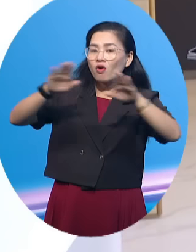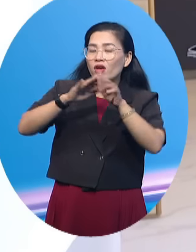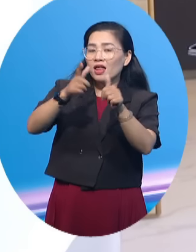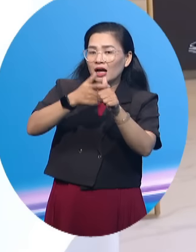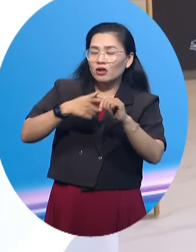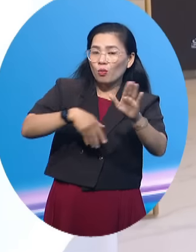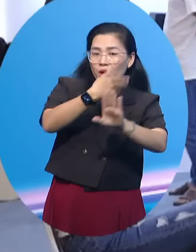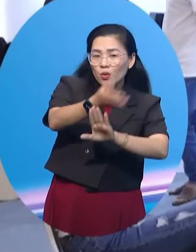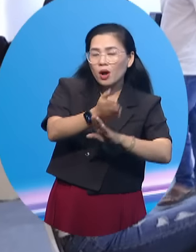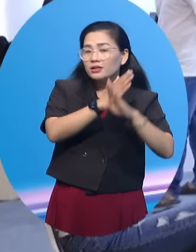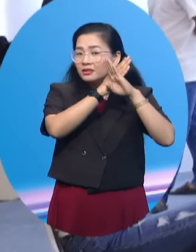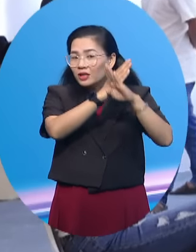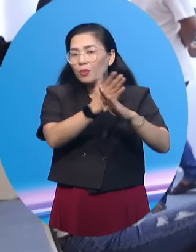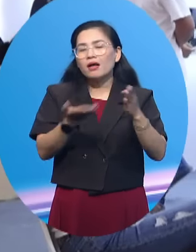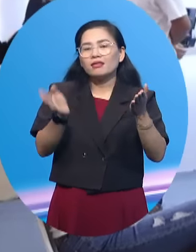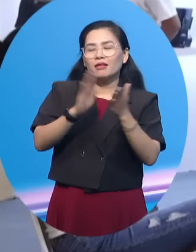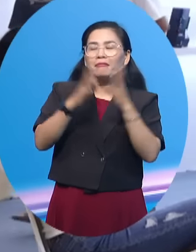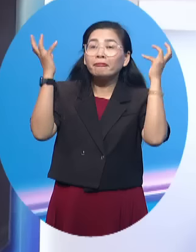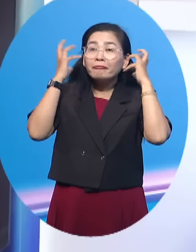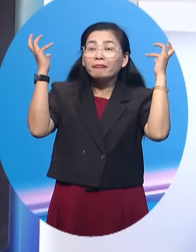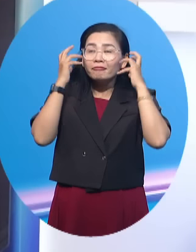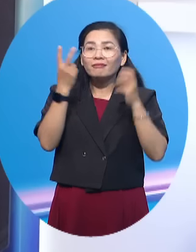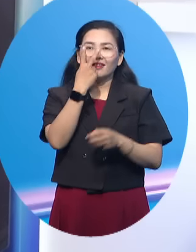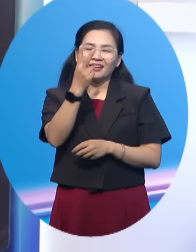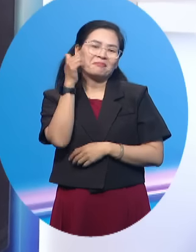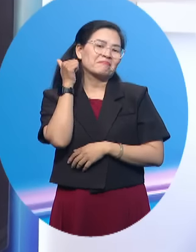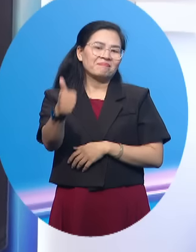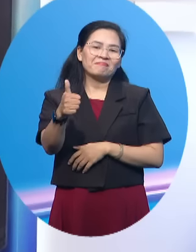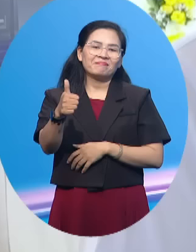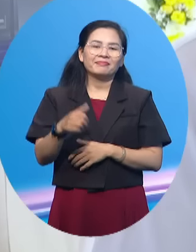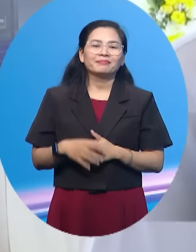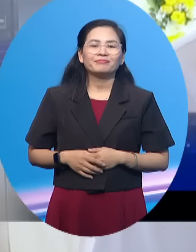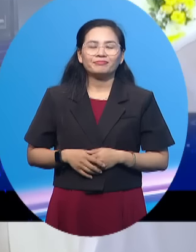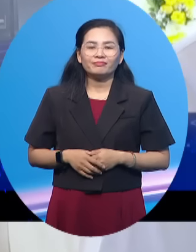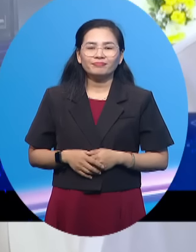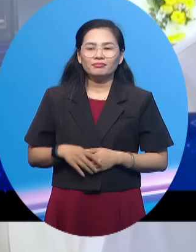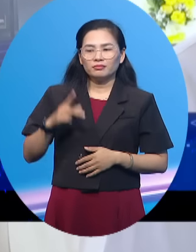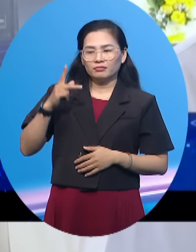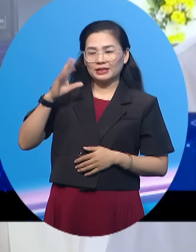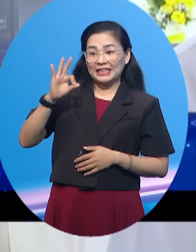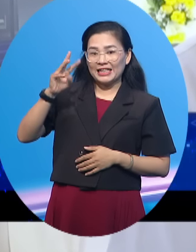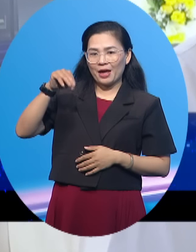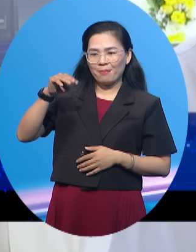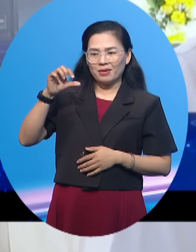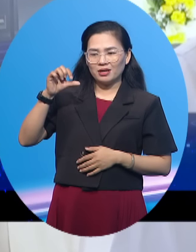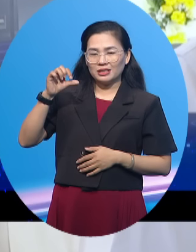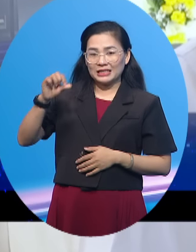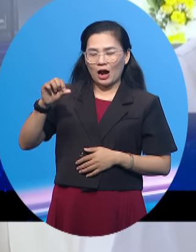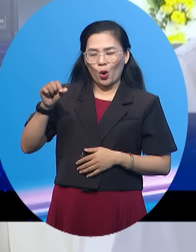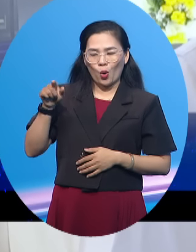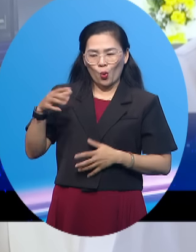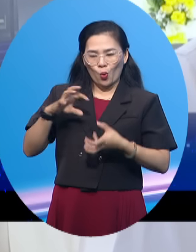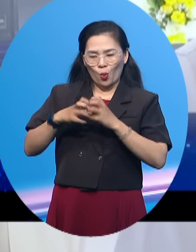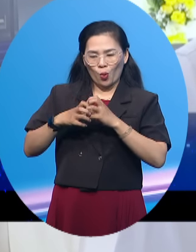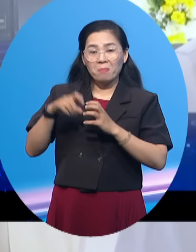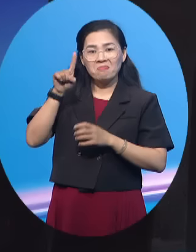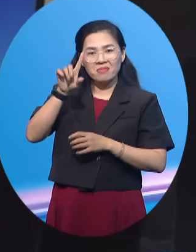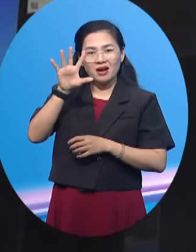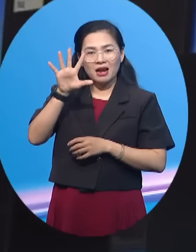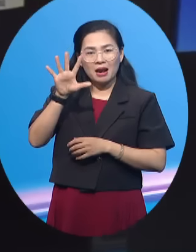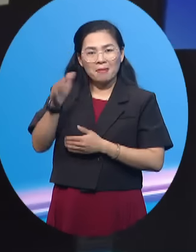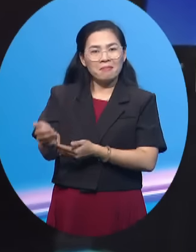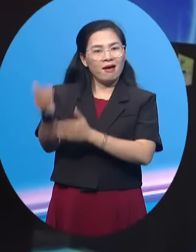bên ngoài mà còn nâng cao trải nghiệm nghe nhìn cho khách hàng. Công ty Tim Sao của chúng tôi có kinh nghiệm 15 năm trong ngành sản xuất thiết bị âm thanh tại Việt